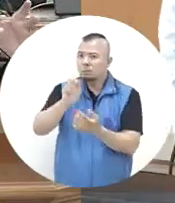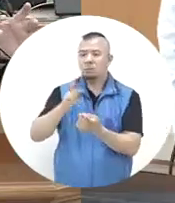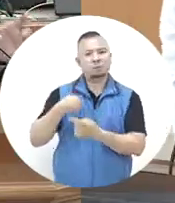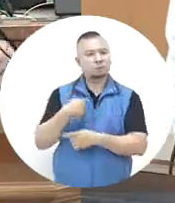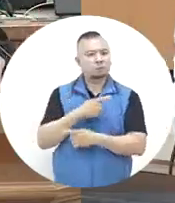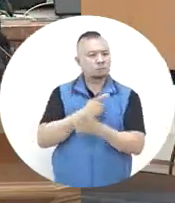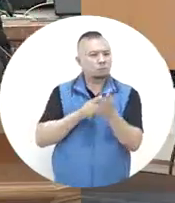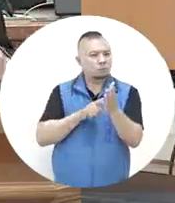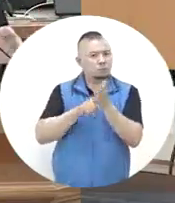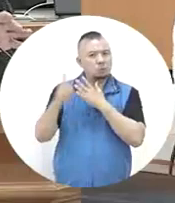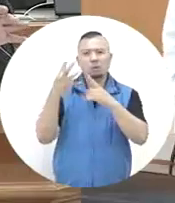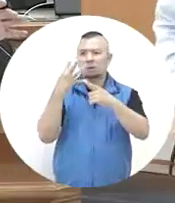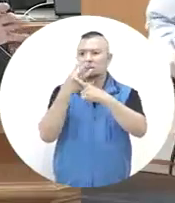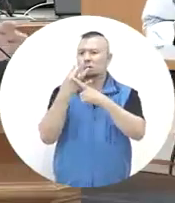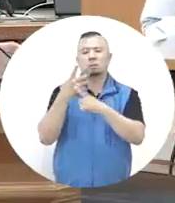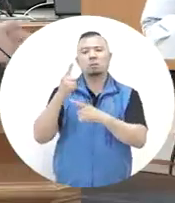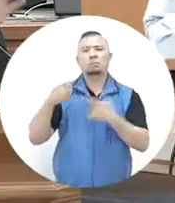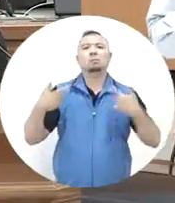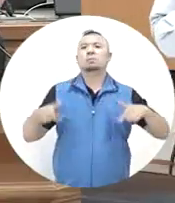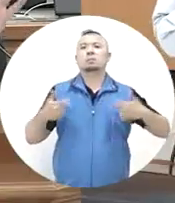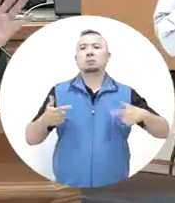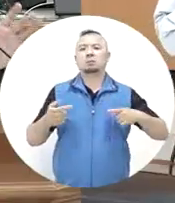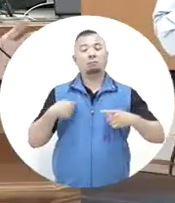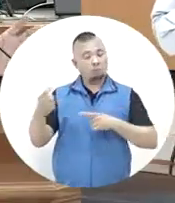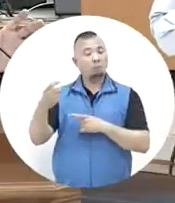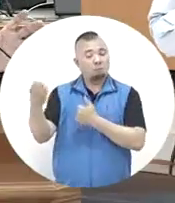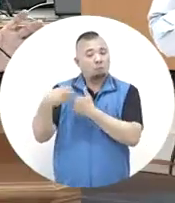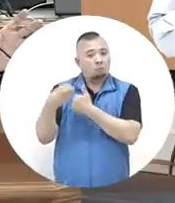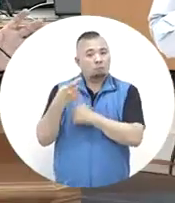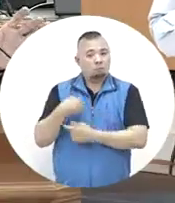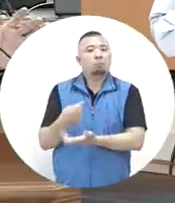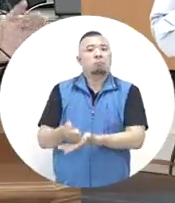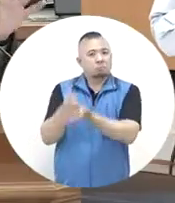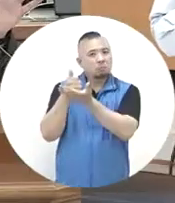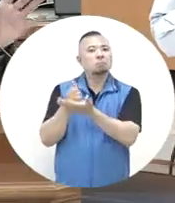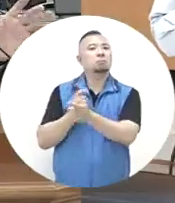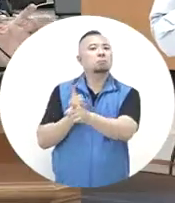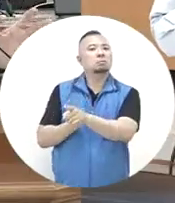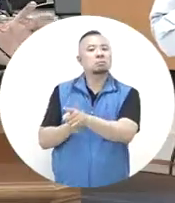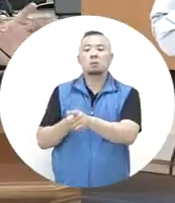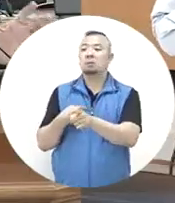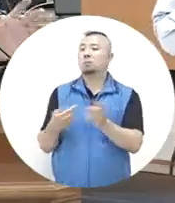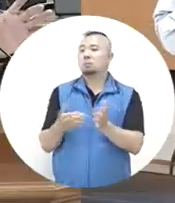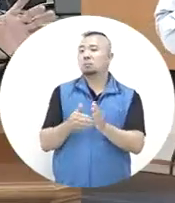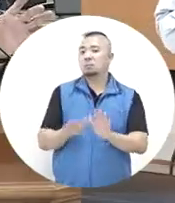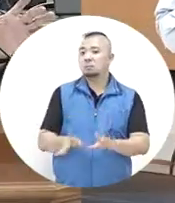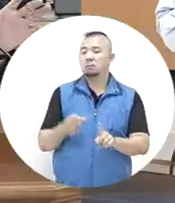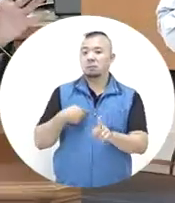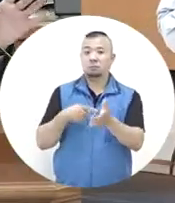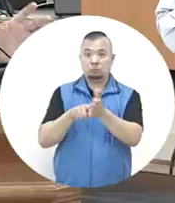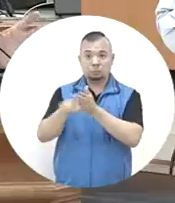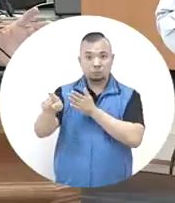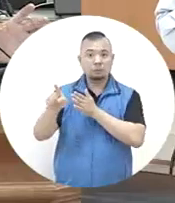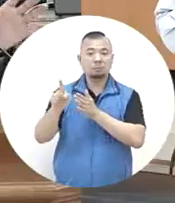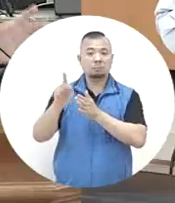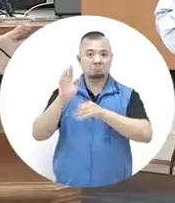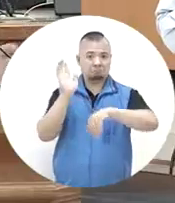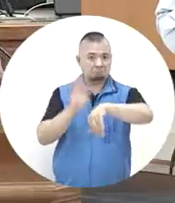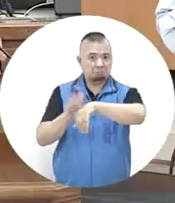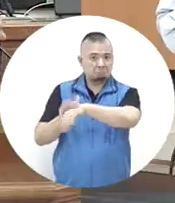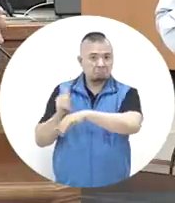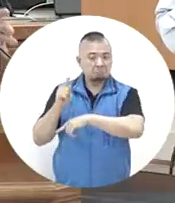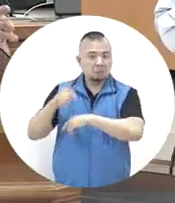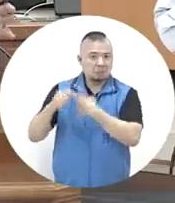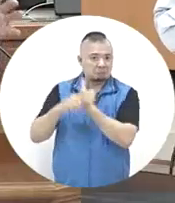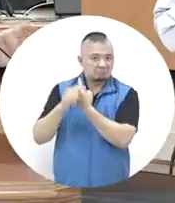专业。 是， 所以到目前为止，我还是一句话：尊重专家学者，大家